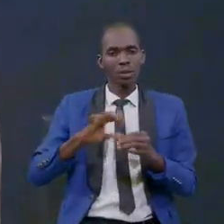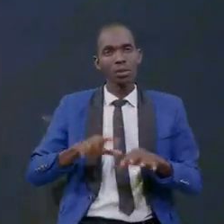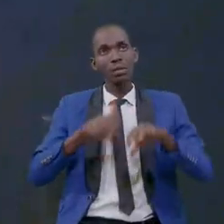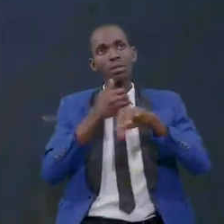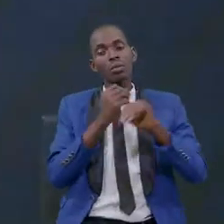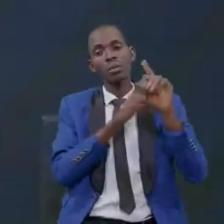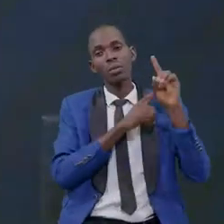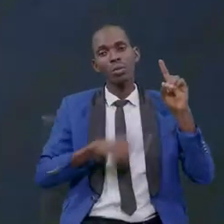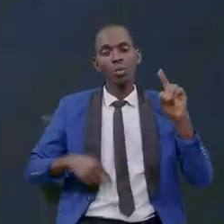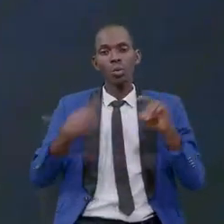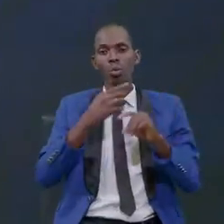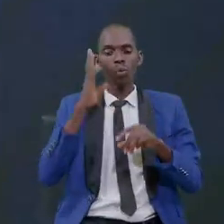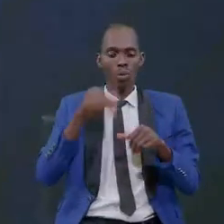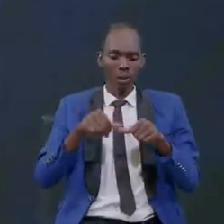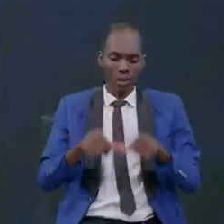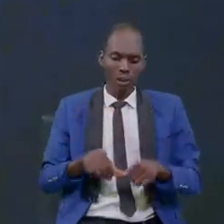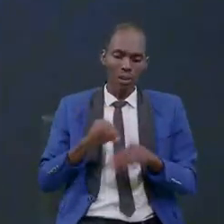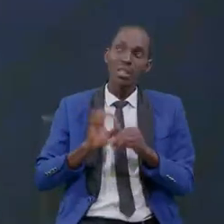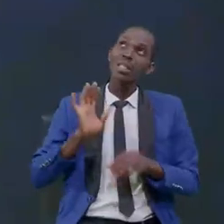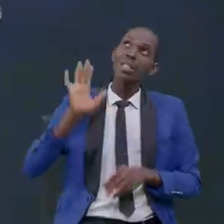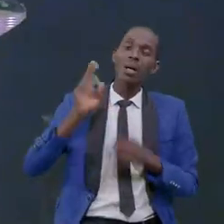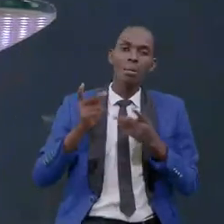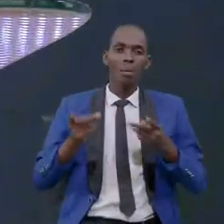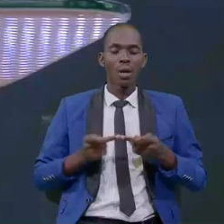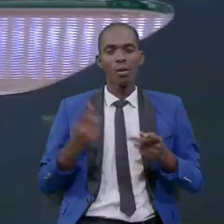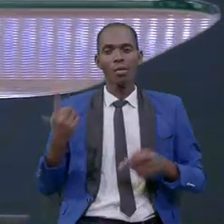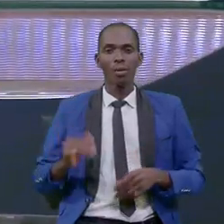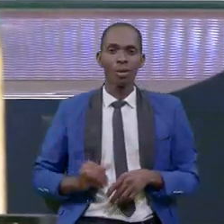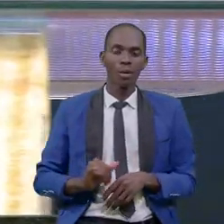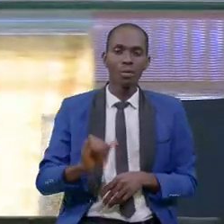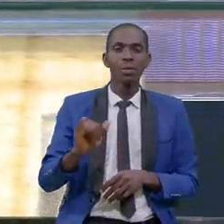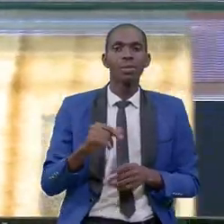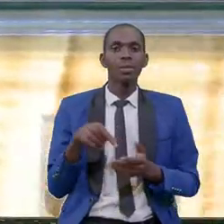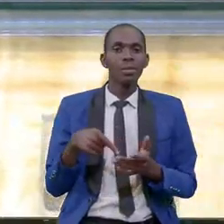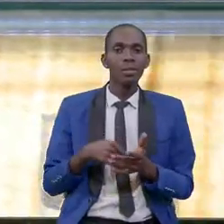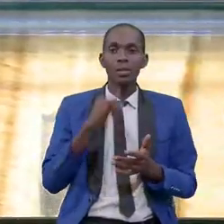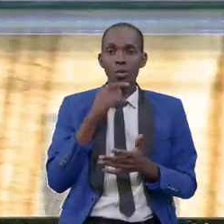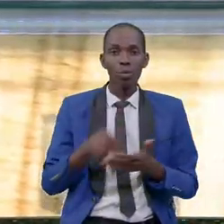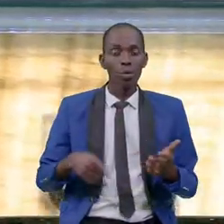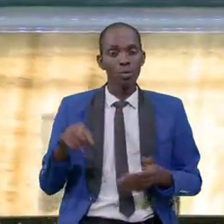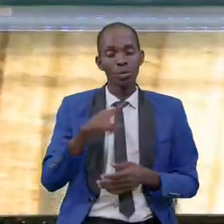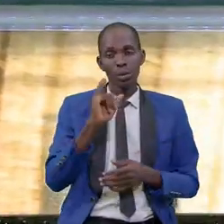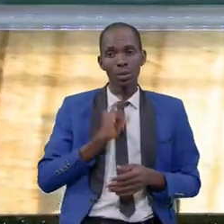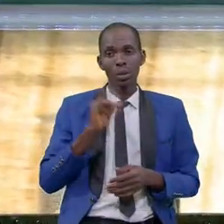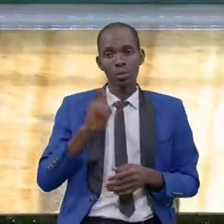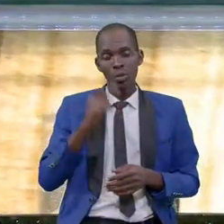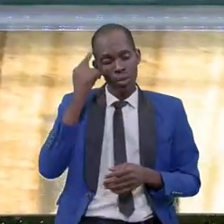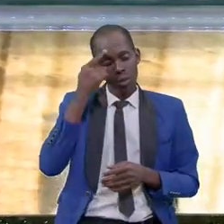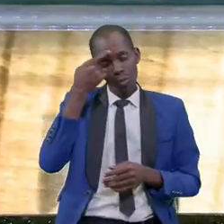de l'Éternel qui s'élèvera jusqu'à son lieu saint. N'est-ce pas ce qui doit être votre